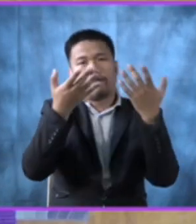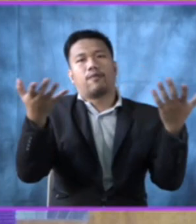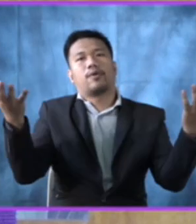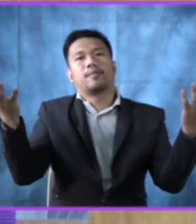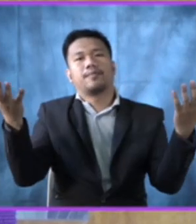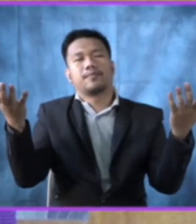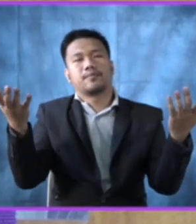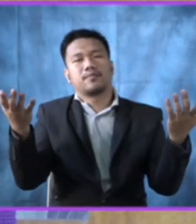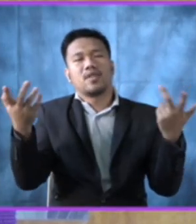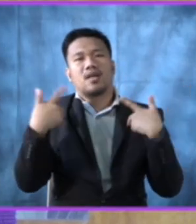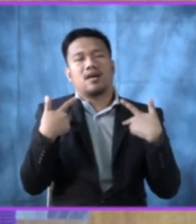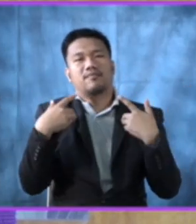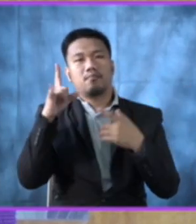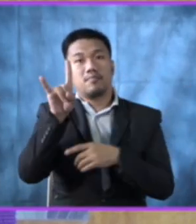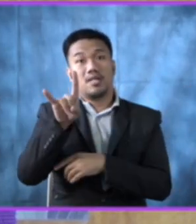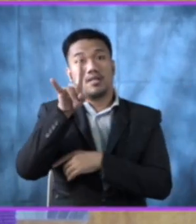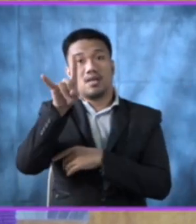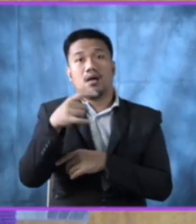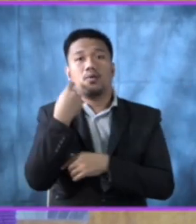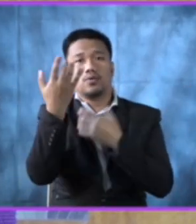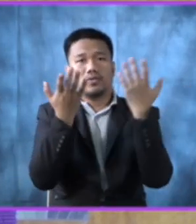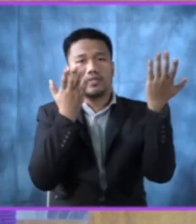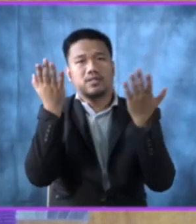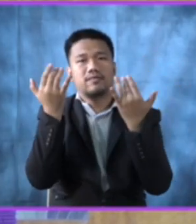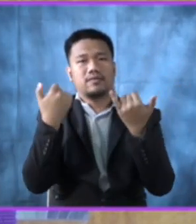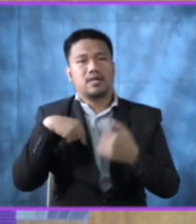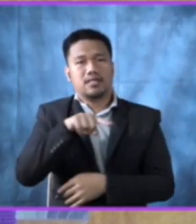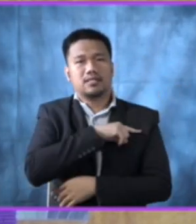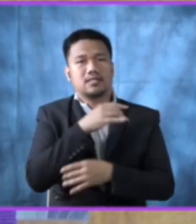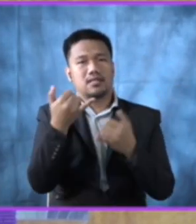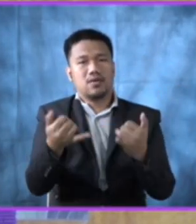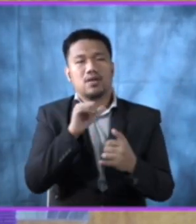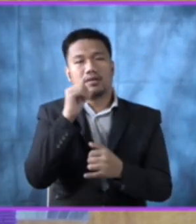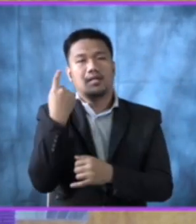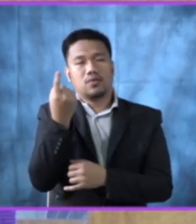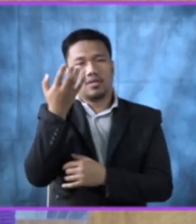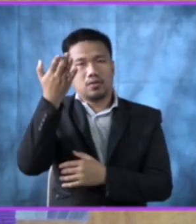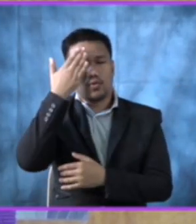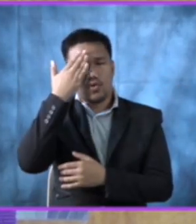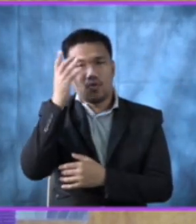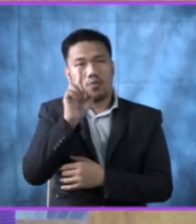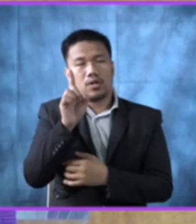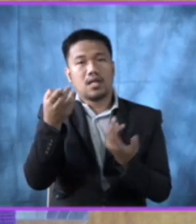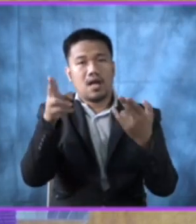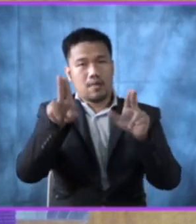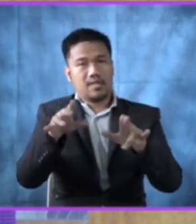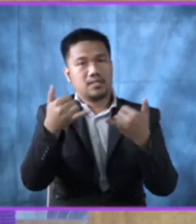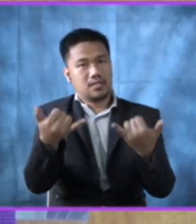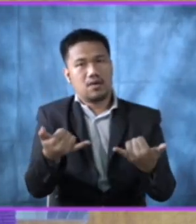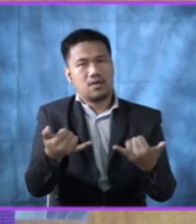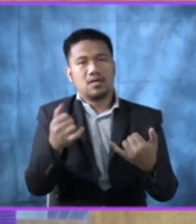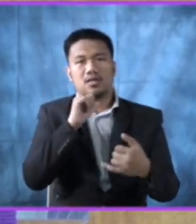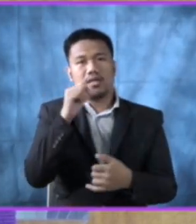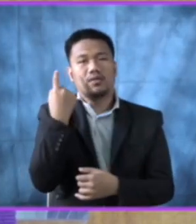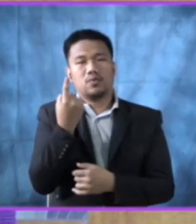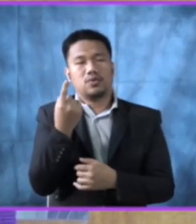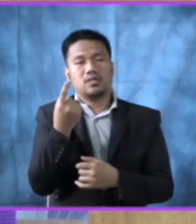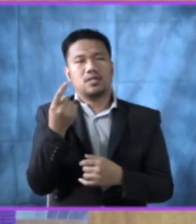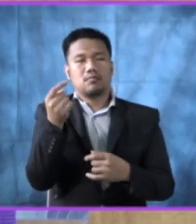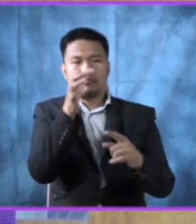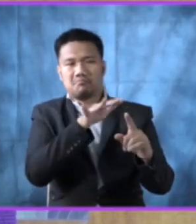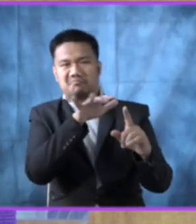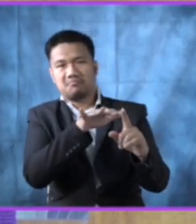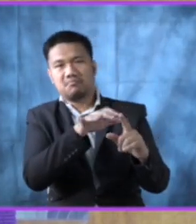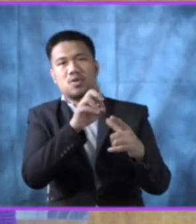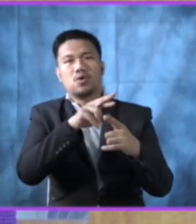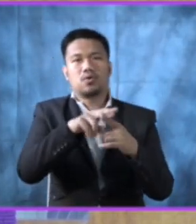mga naglilingkod pa sa atin sa media, hindi lang para malaman natin kung anong nangyayari. Hindi tayo manonood, hindi tayo makikinig